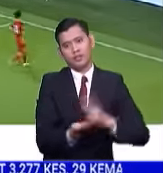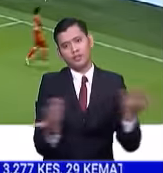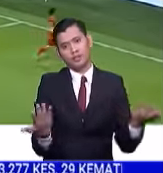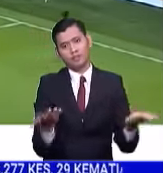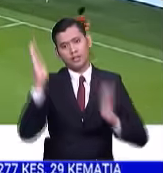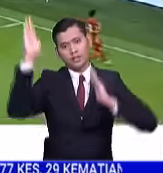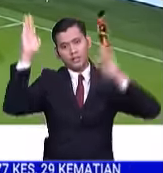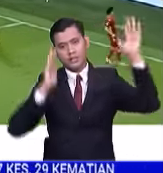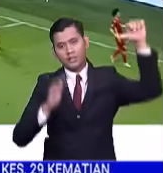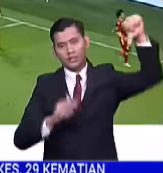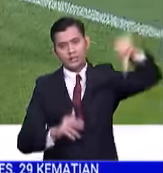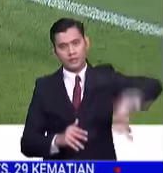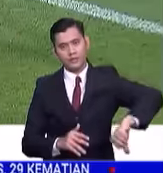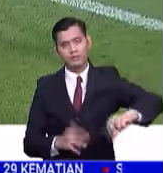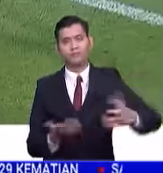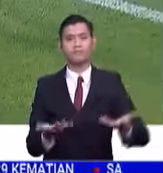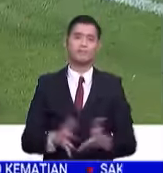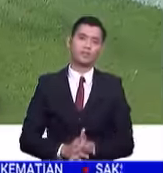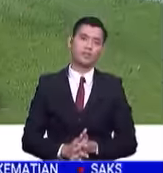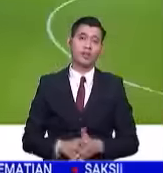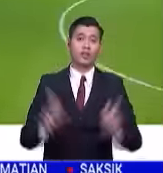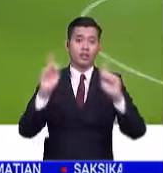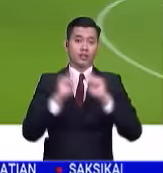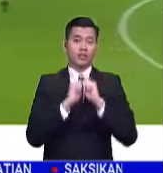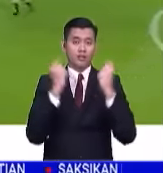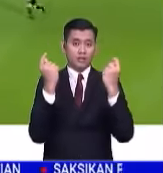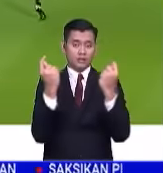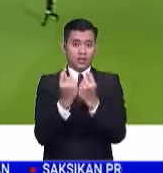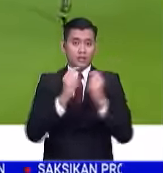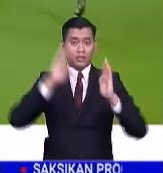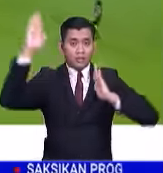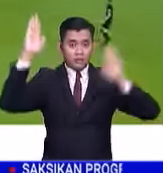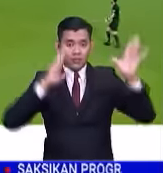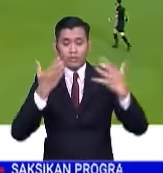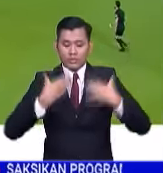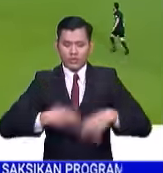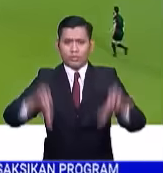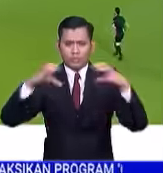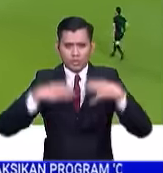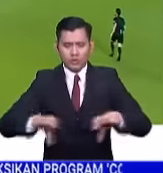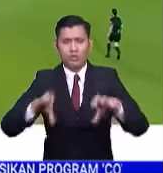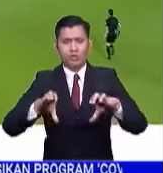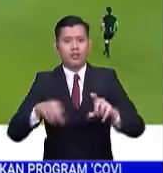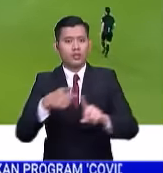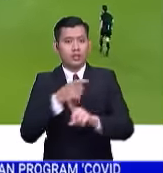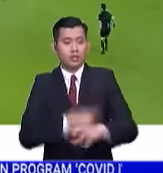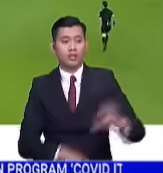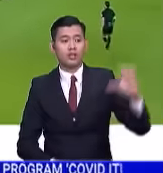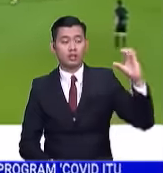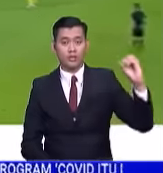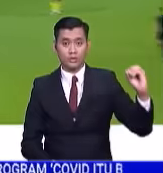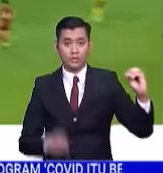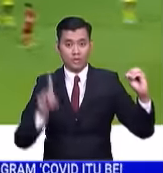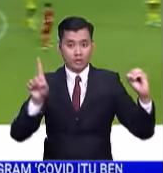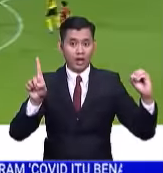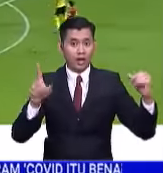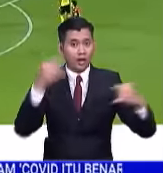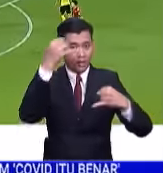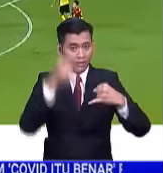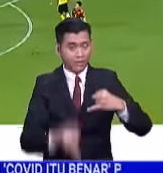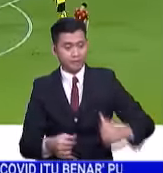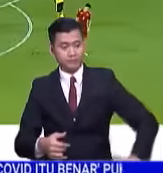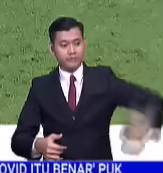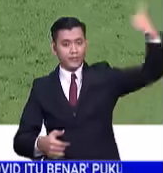peluang layak ke pusingan seterusnya. Skuad kendalian Tan Cheng Ho itu bangkit daripada ketinggalan 0-1 dan menyamakan